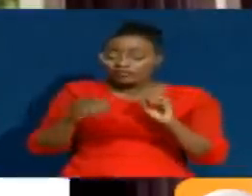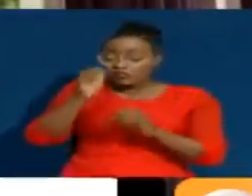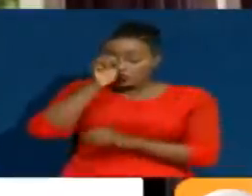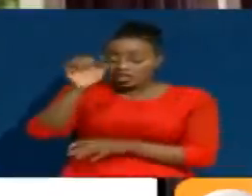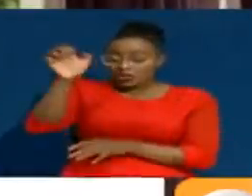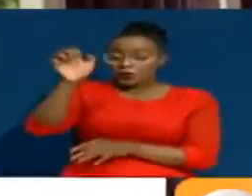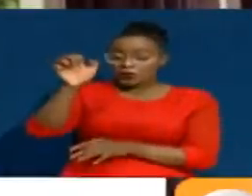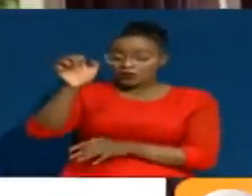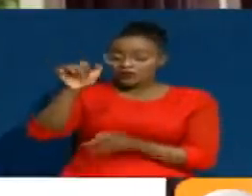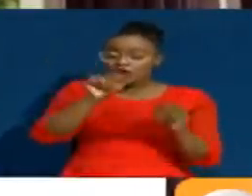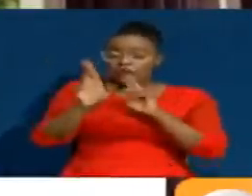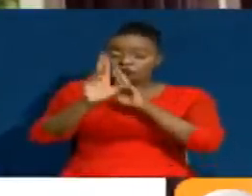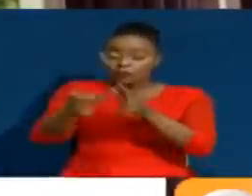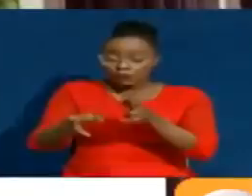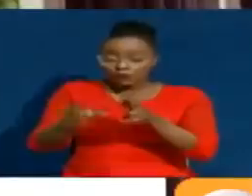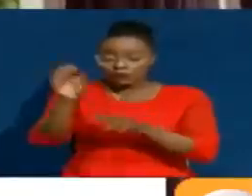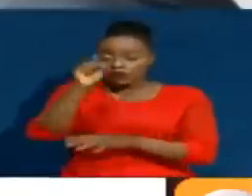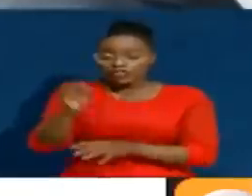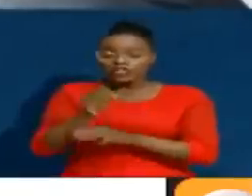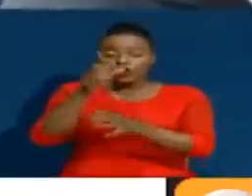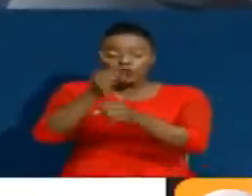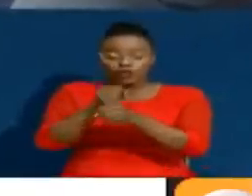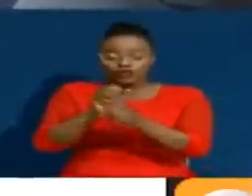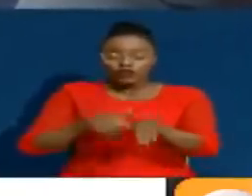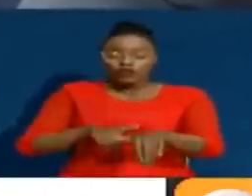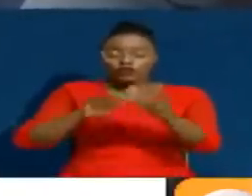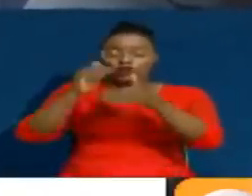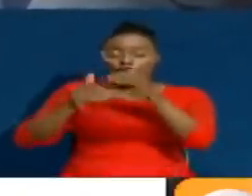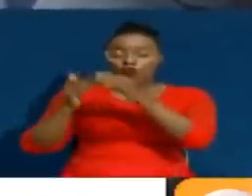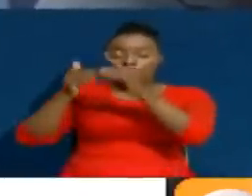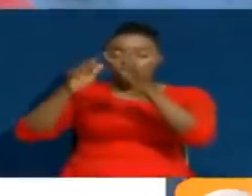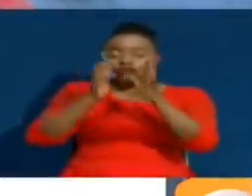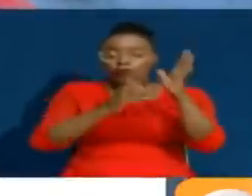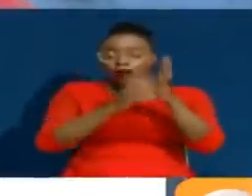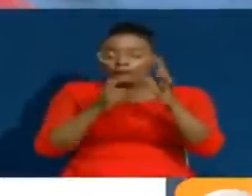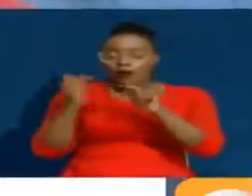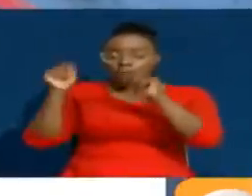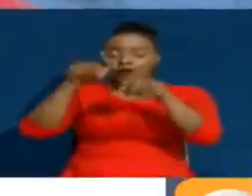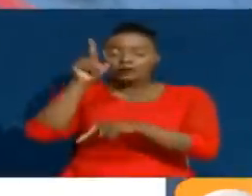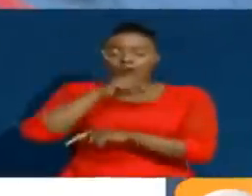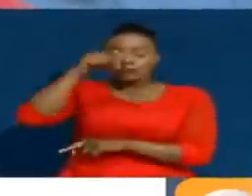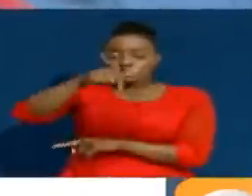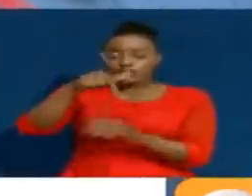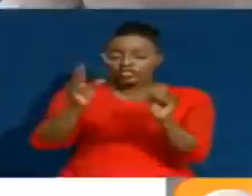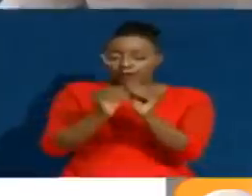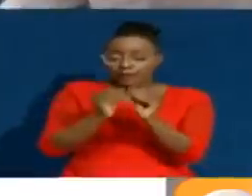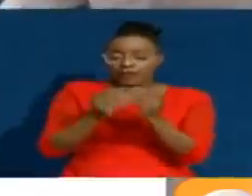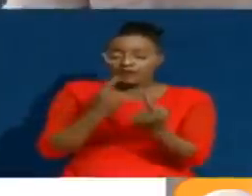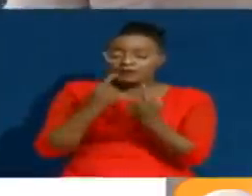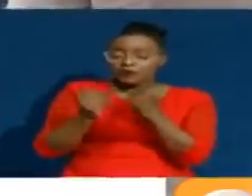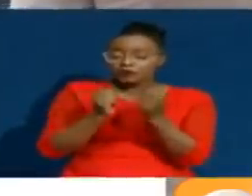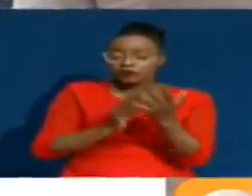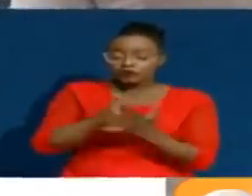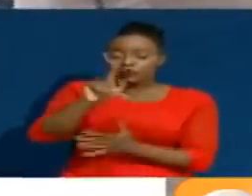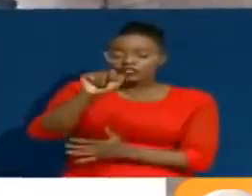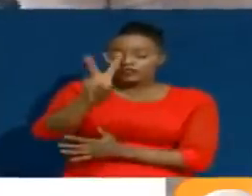blind eye to reports of our state organs. Kulingana na baadhi ya viongozi wa Ukambani waliohudhuria kikao cha leo na kuzungumza na